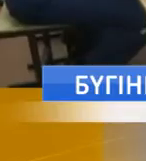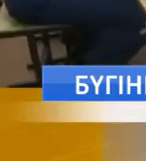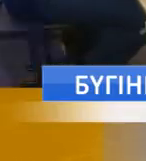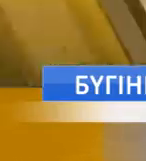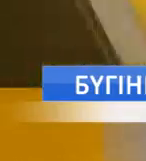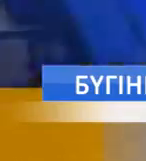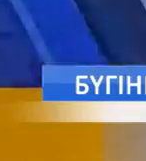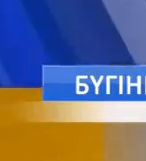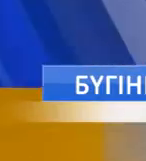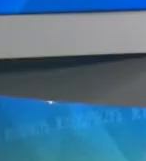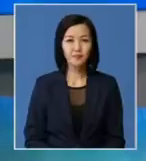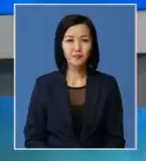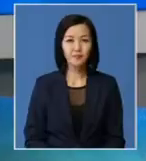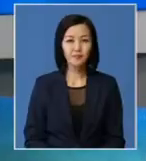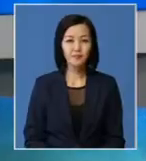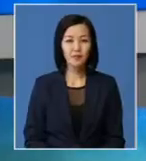оралды.